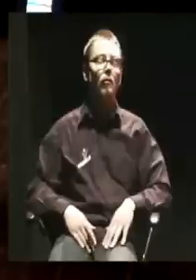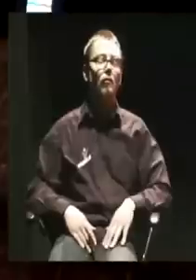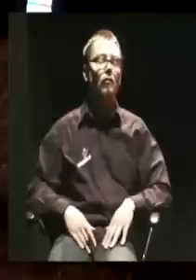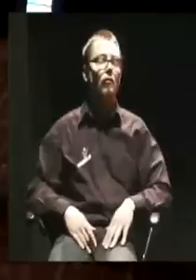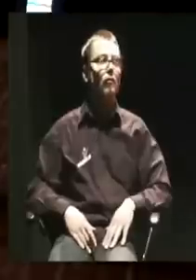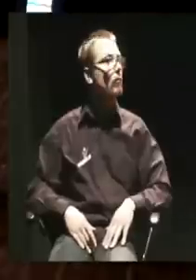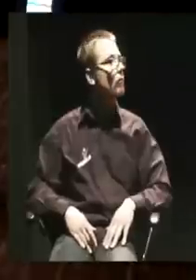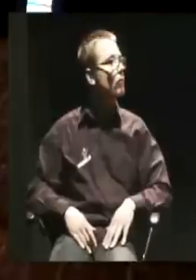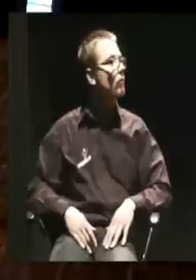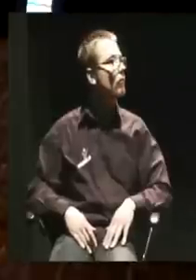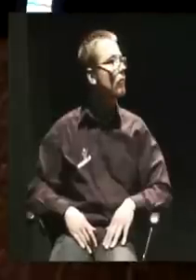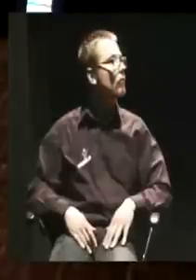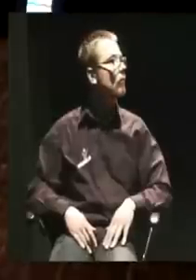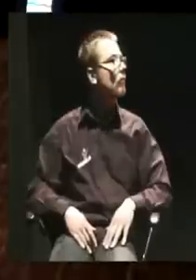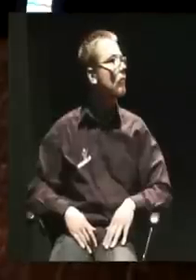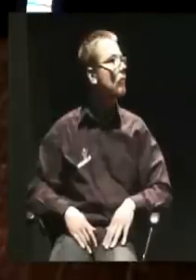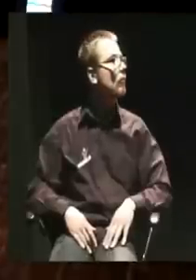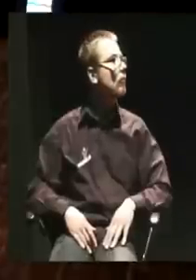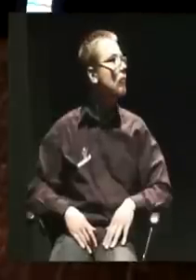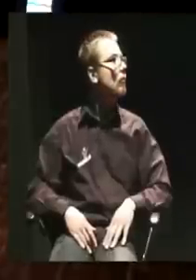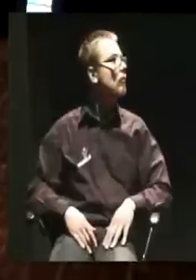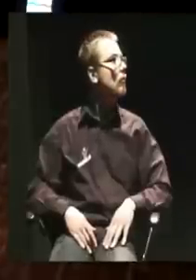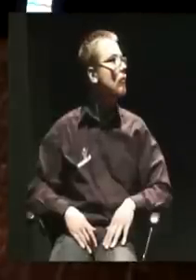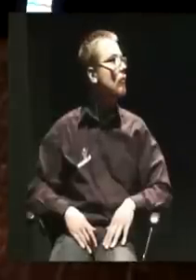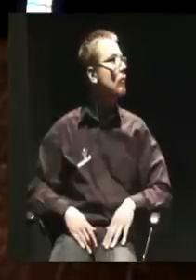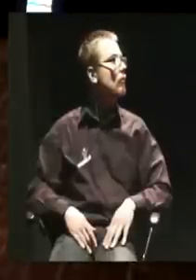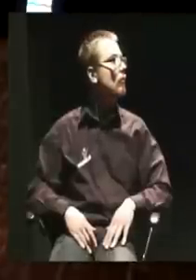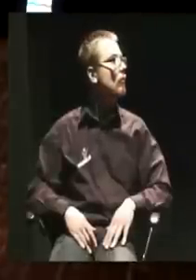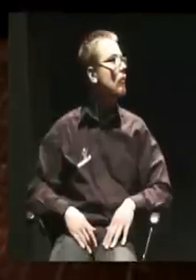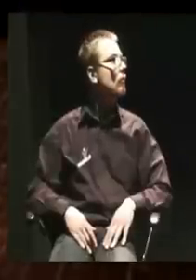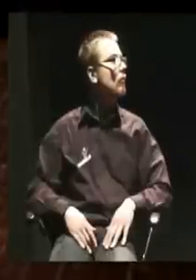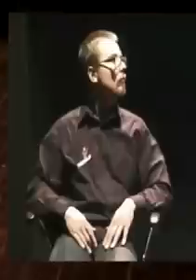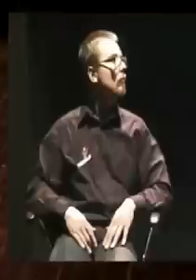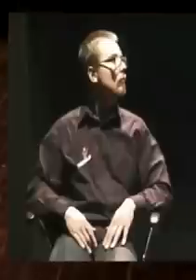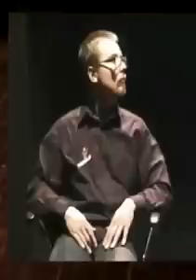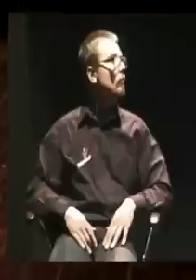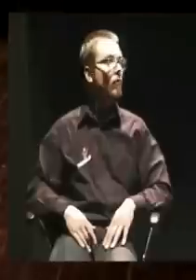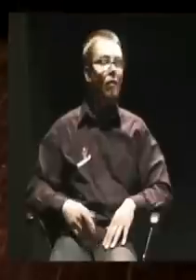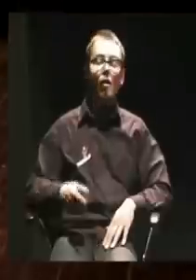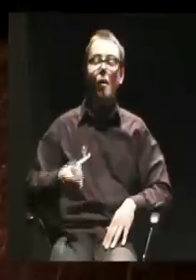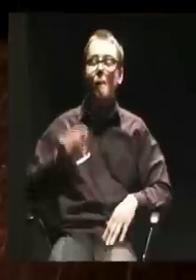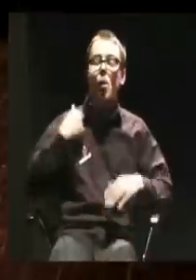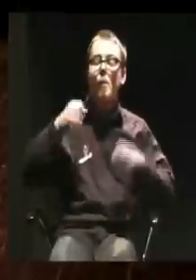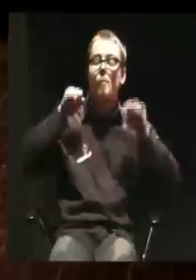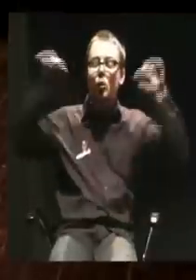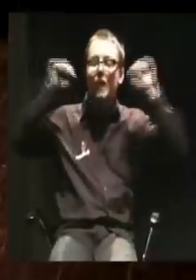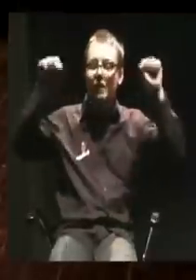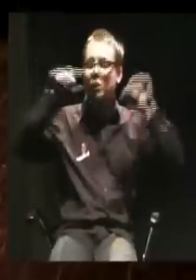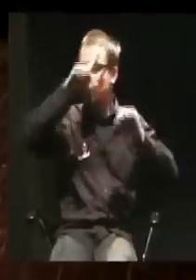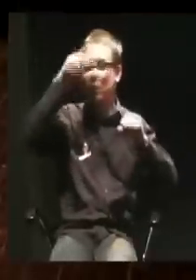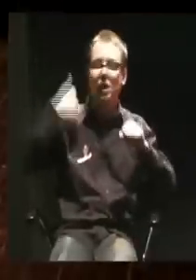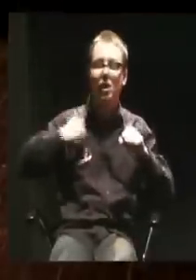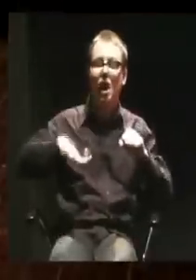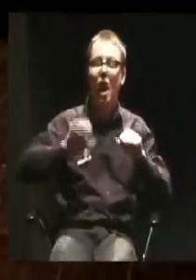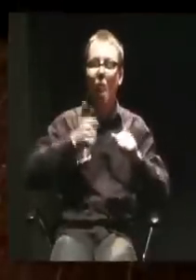dalej programu. Chciałem wbić szpilkę w całe to zamieszanie o chęci odwołania koncertu, bo uważam, że ośmieszaliśmy się przynajmniej na arenie